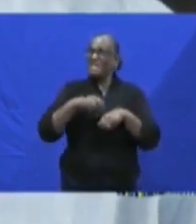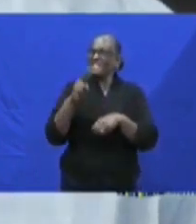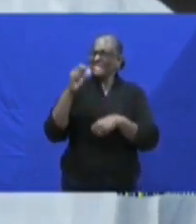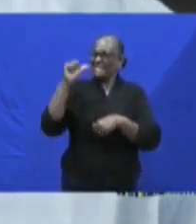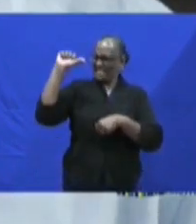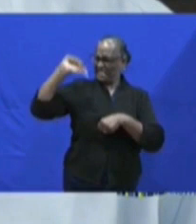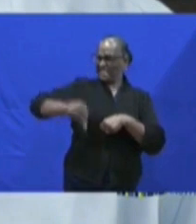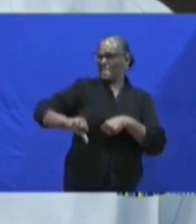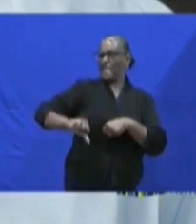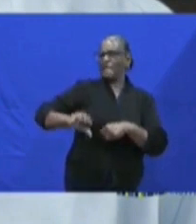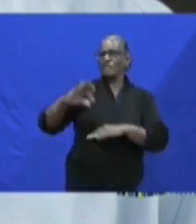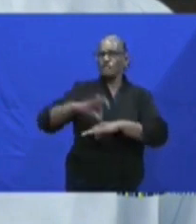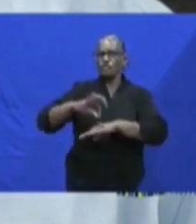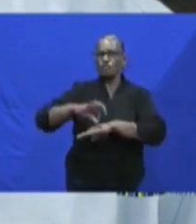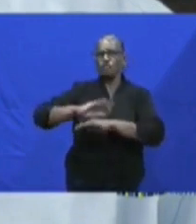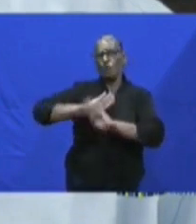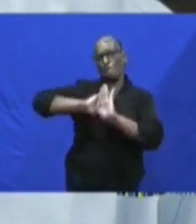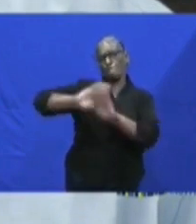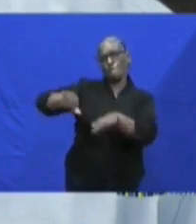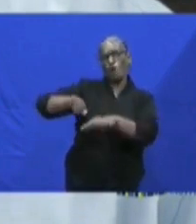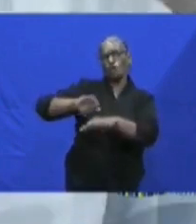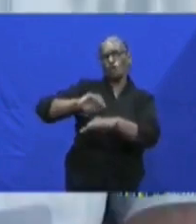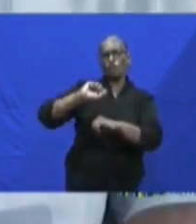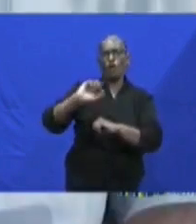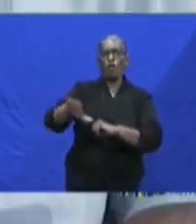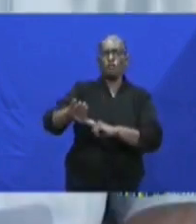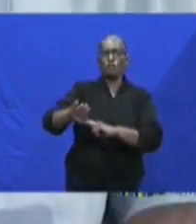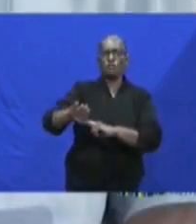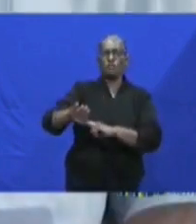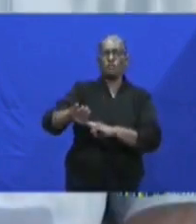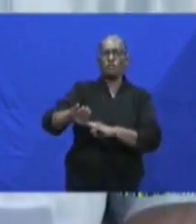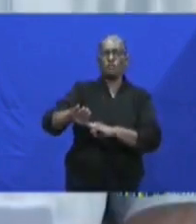ziekte buiten uw huis te houden in acht.